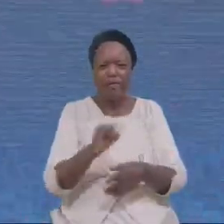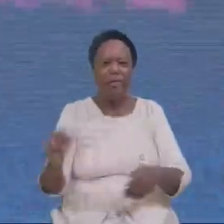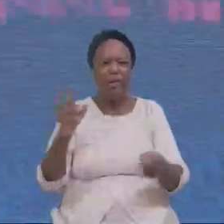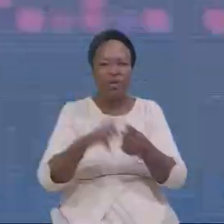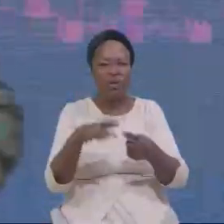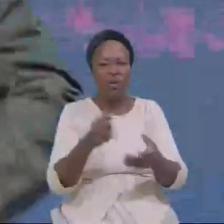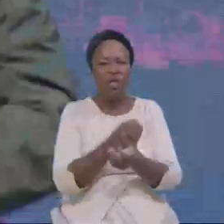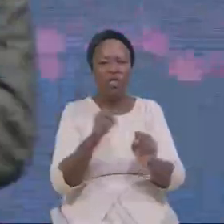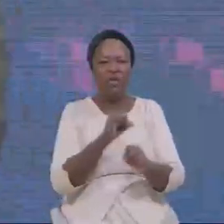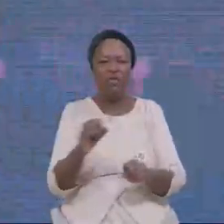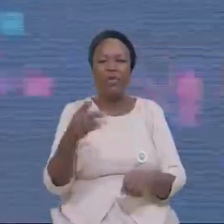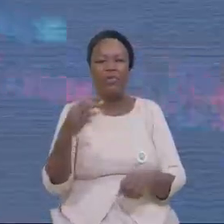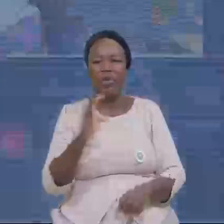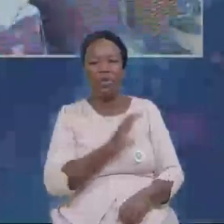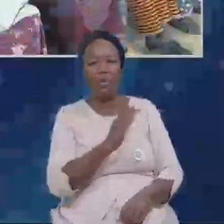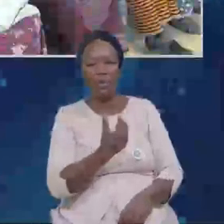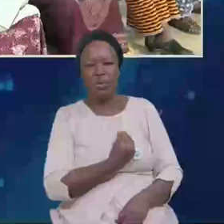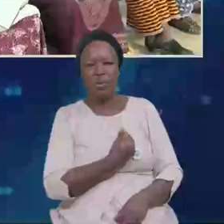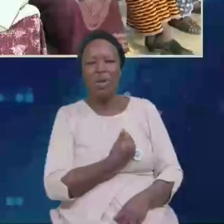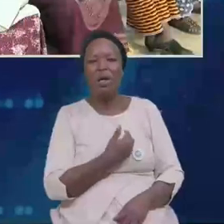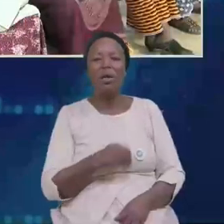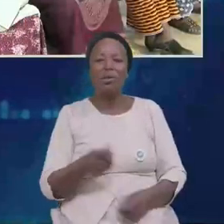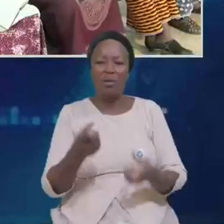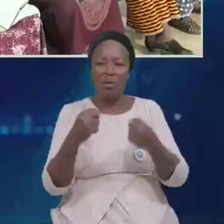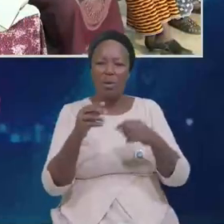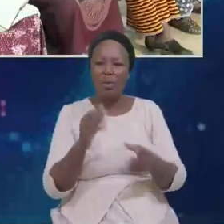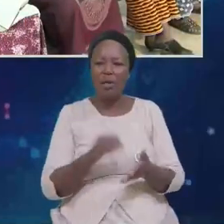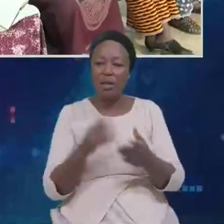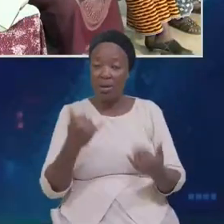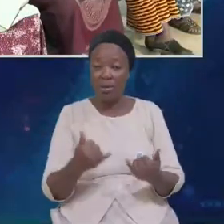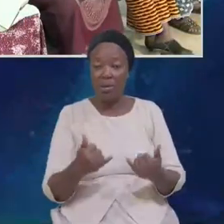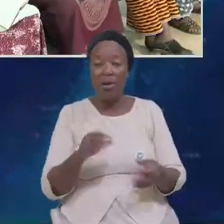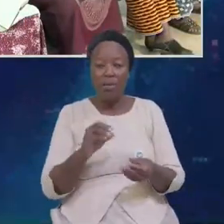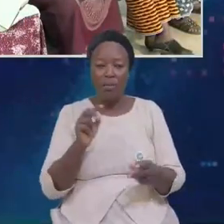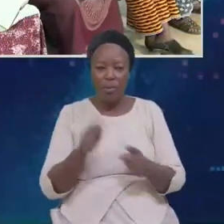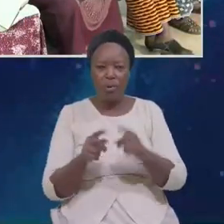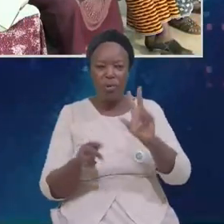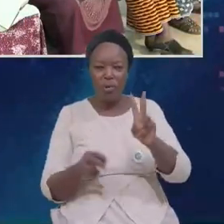sauver leur âme. Revenons maintenant au deuxième point maintenant.